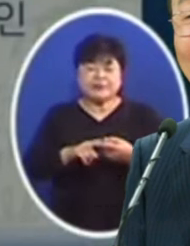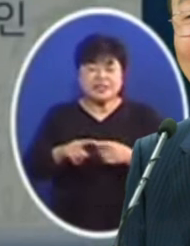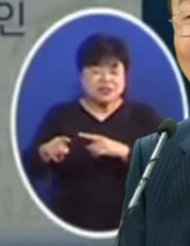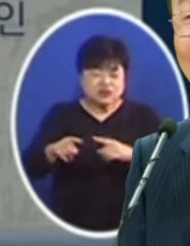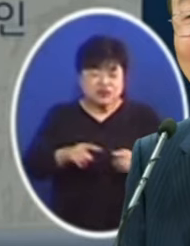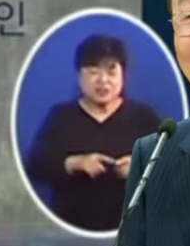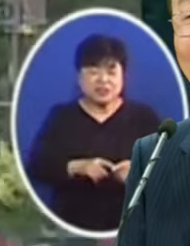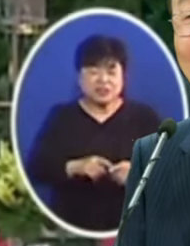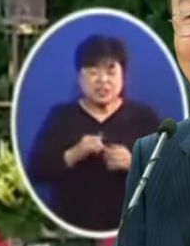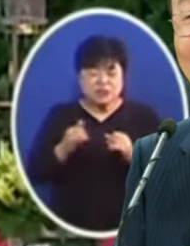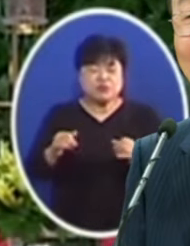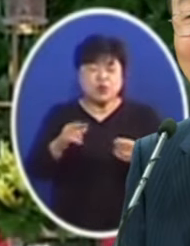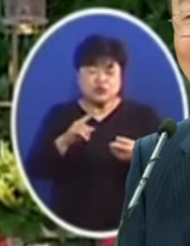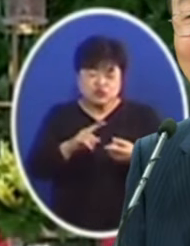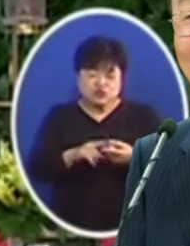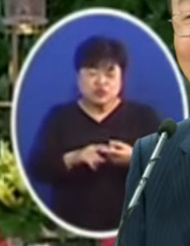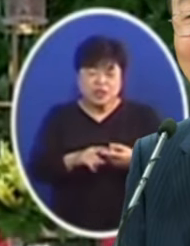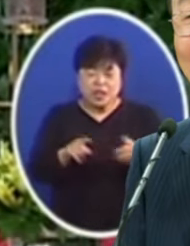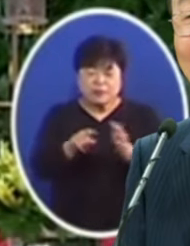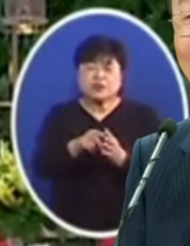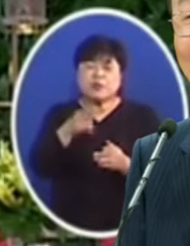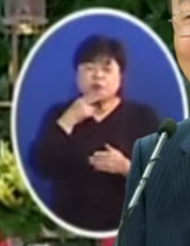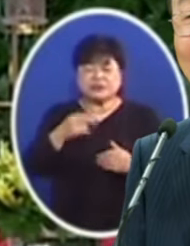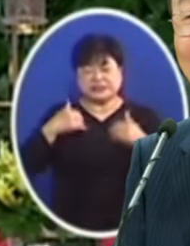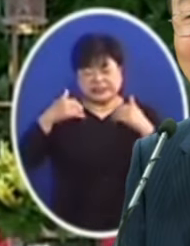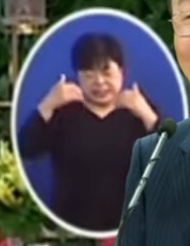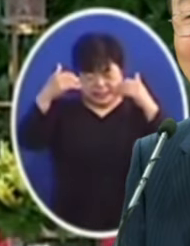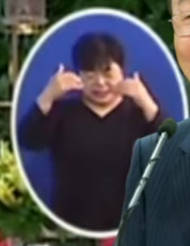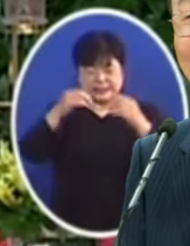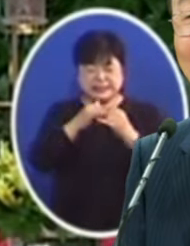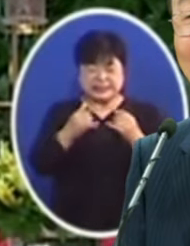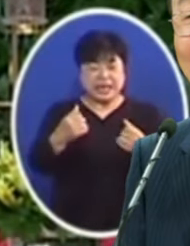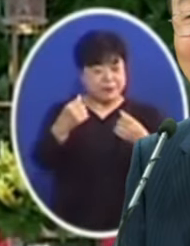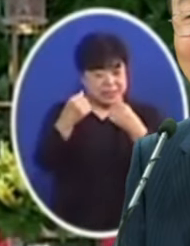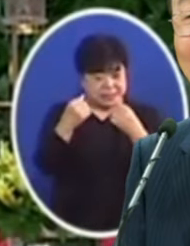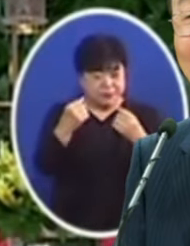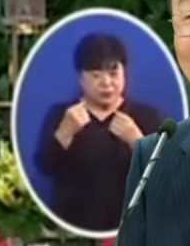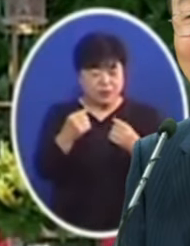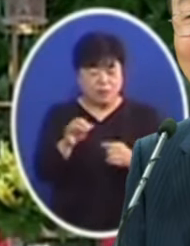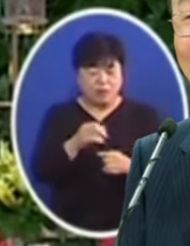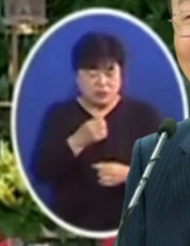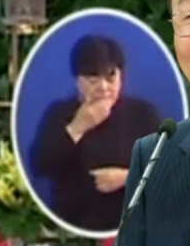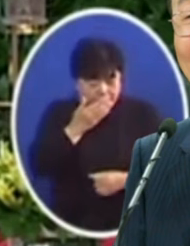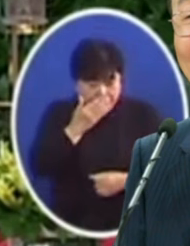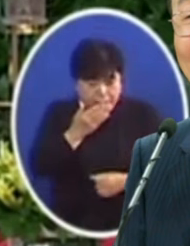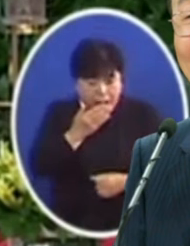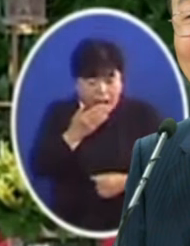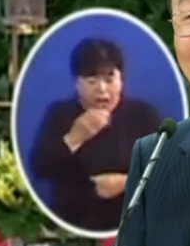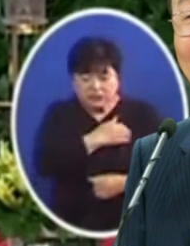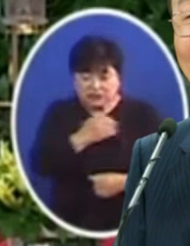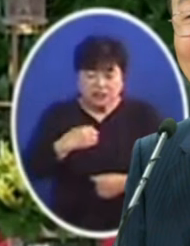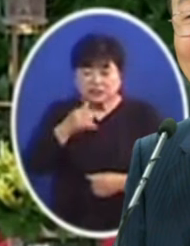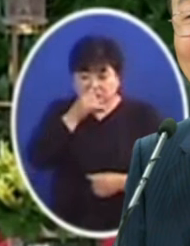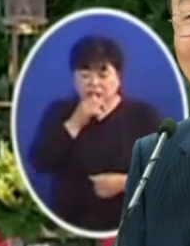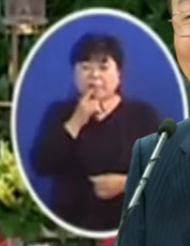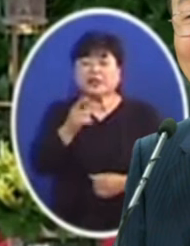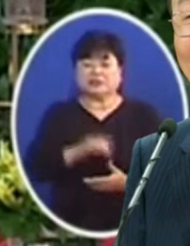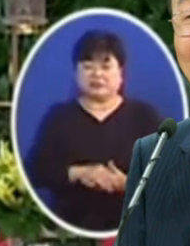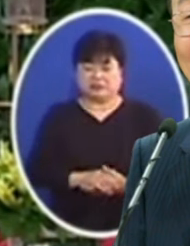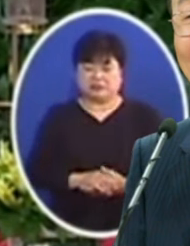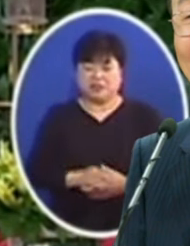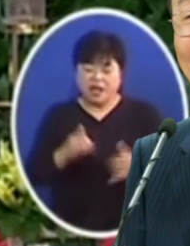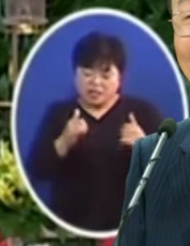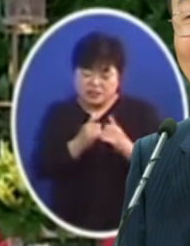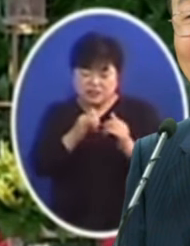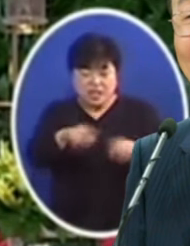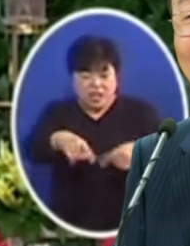물들어서 불신자로 자라났습니다. 인간의 힘으로 무엇인지 할 수 있다고 그는 자신이 있었습니다. 그래서